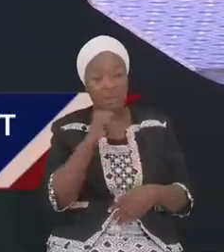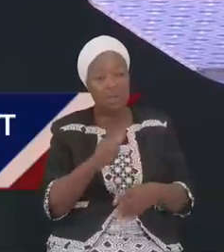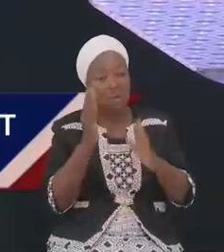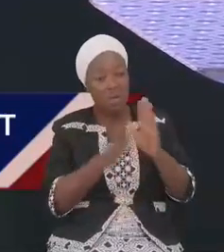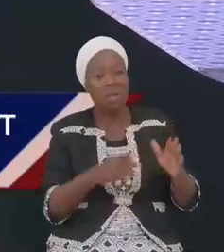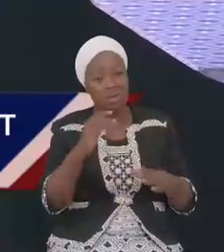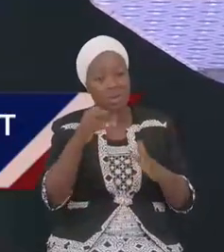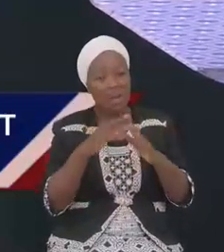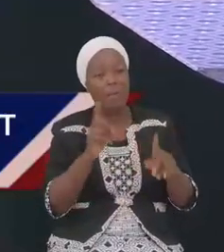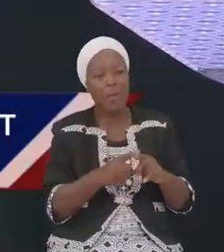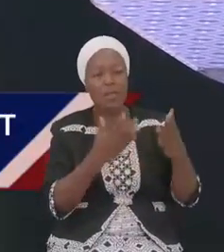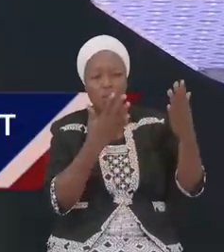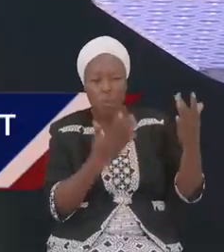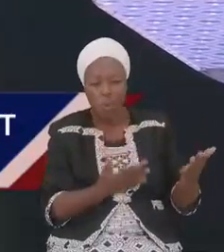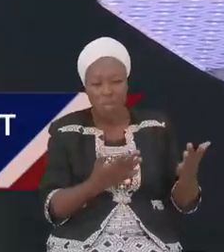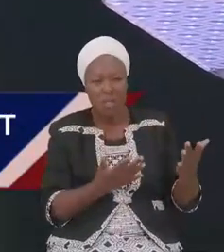De ne pas,